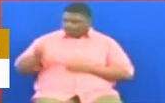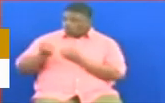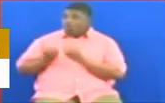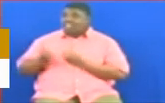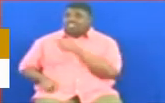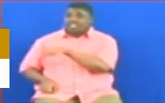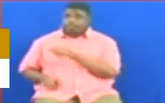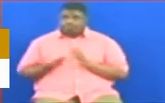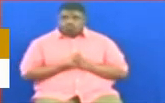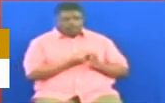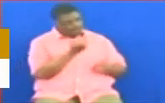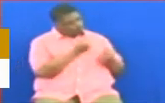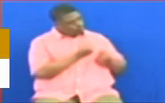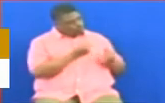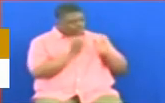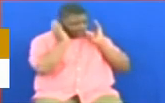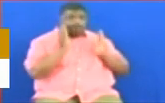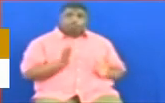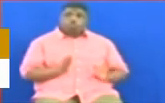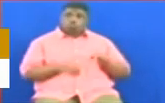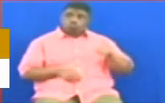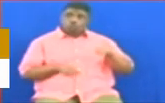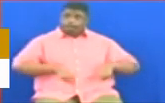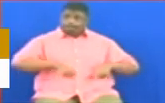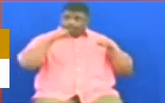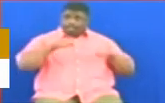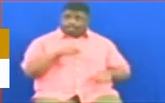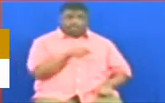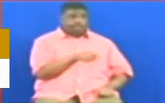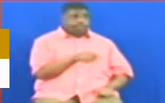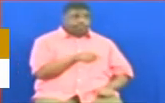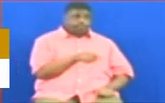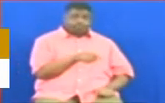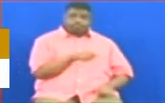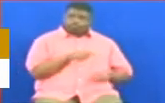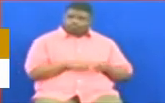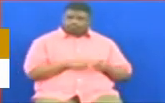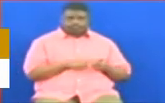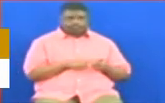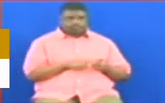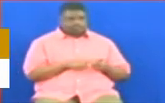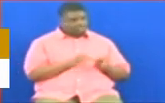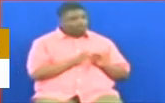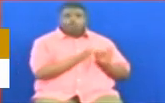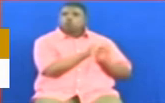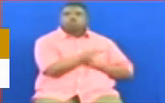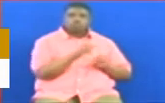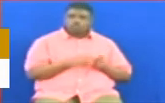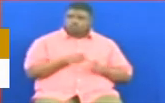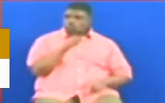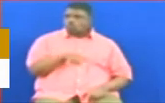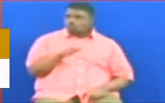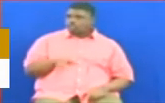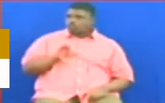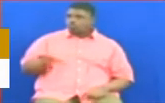naibu mkurugenzi pamoja na mkurugenzi wa mamlaka kwamba wasibaguliwe kwa uraia wao,